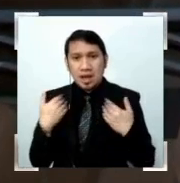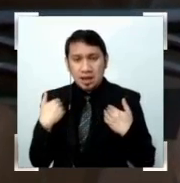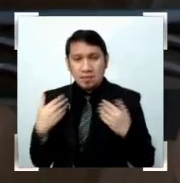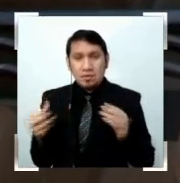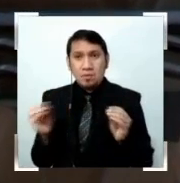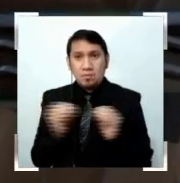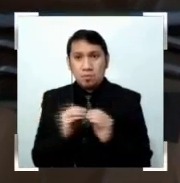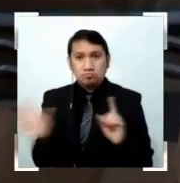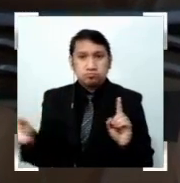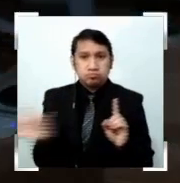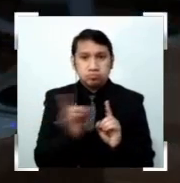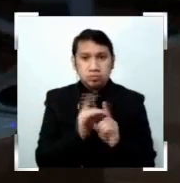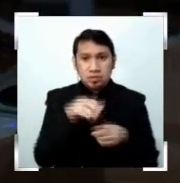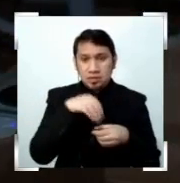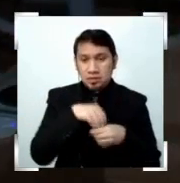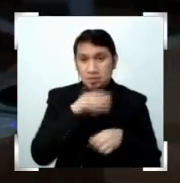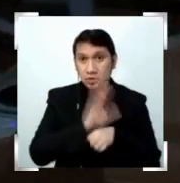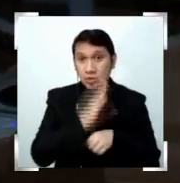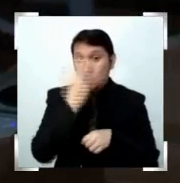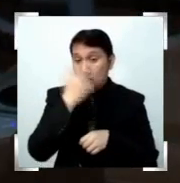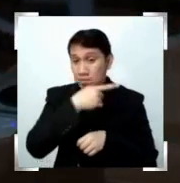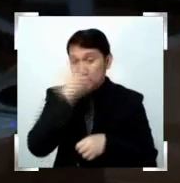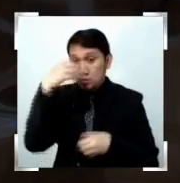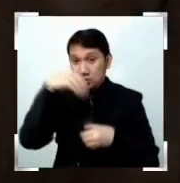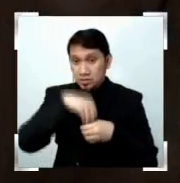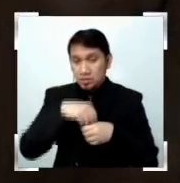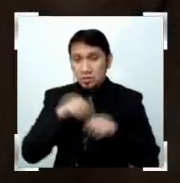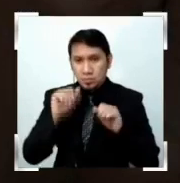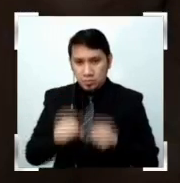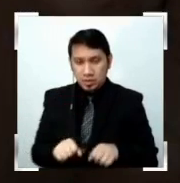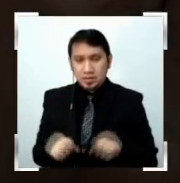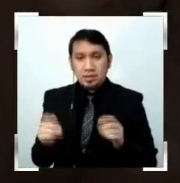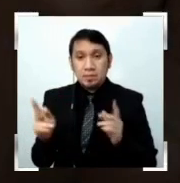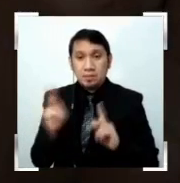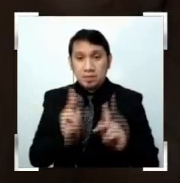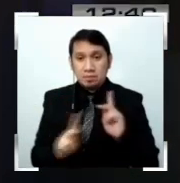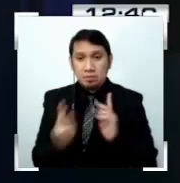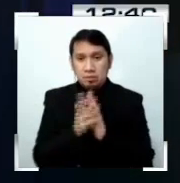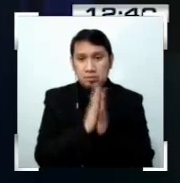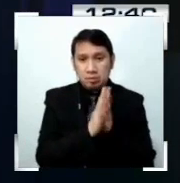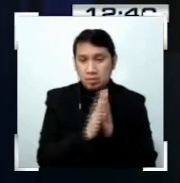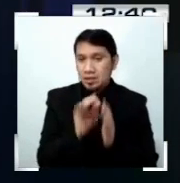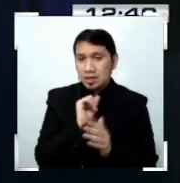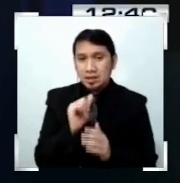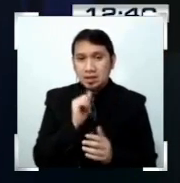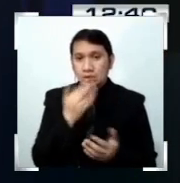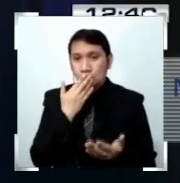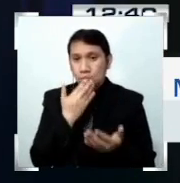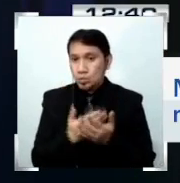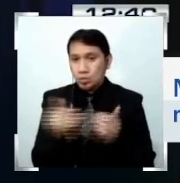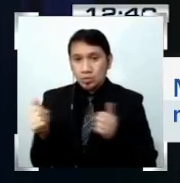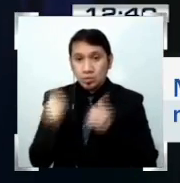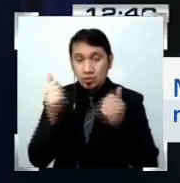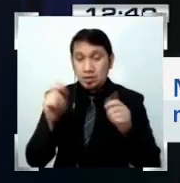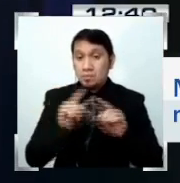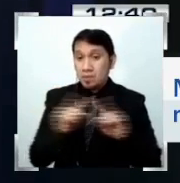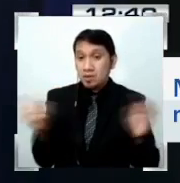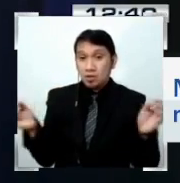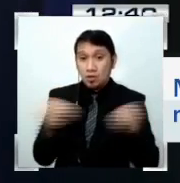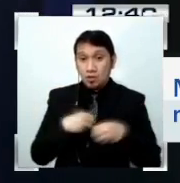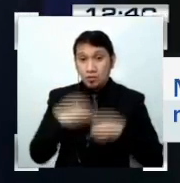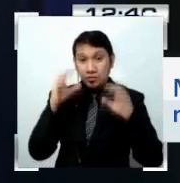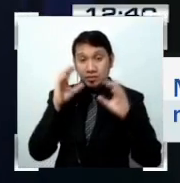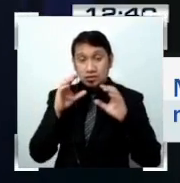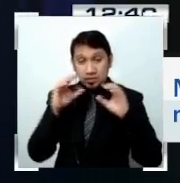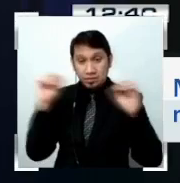sinihan. Dahil indoors ito, pwedeng magkumpulan ng mga tao at hindi magandang ventilasyon. Sagot ng Malacanang, isipin din po